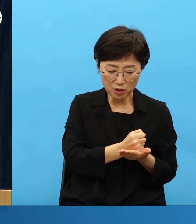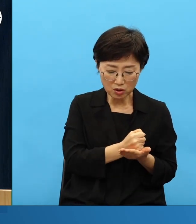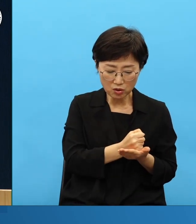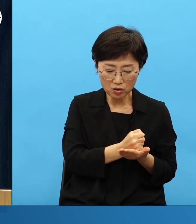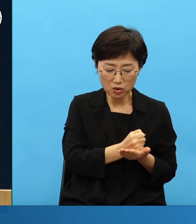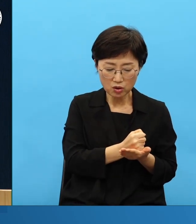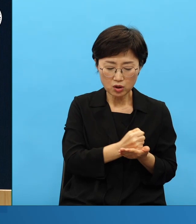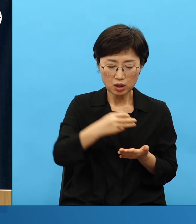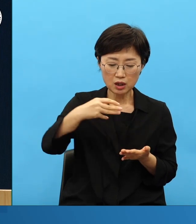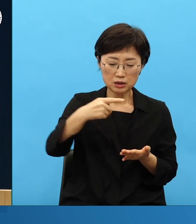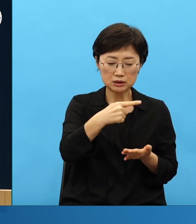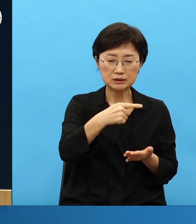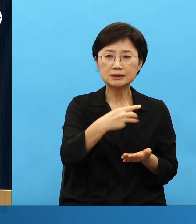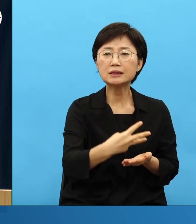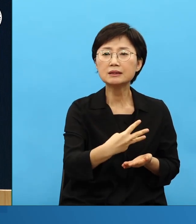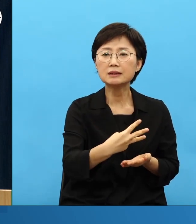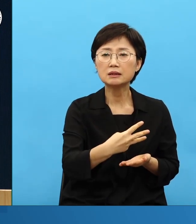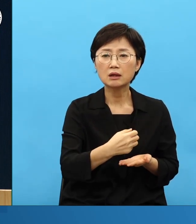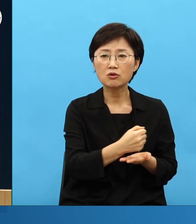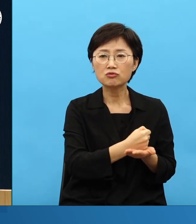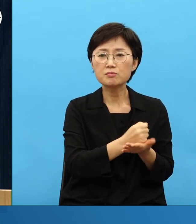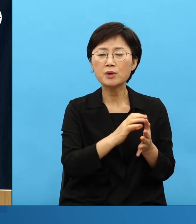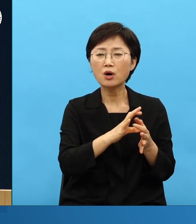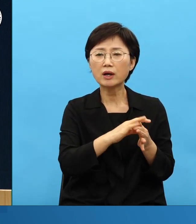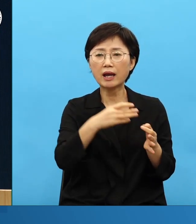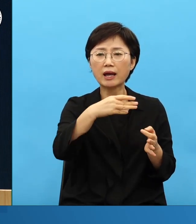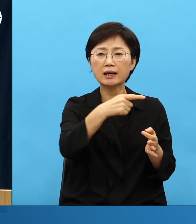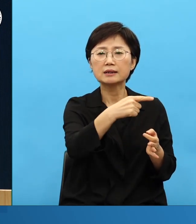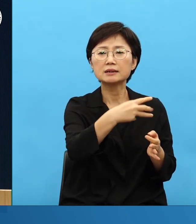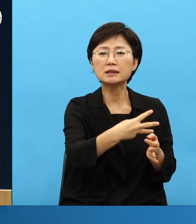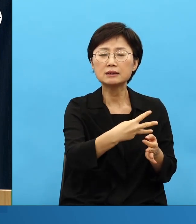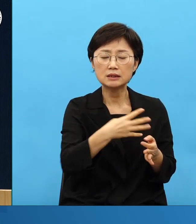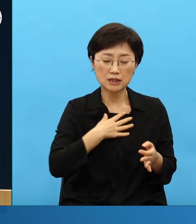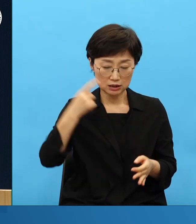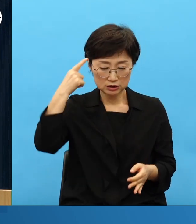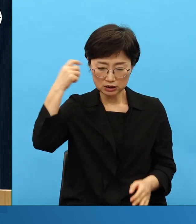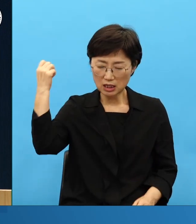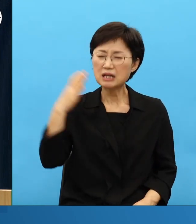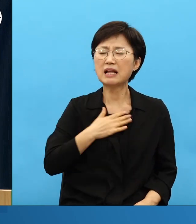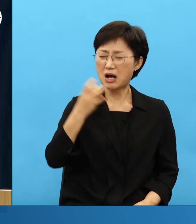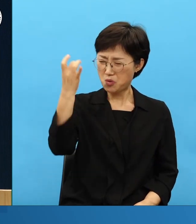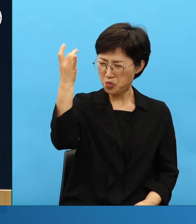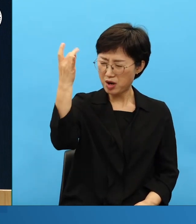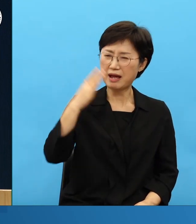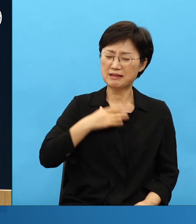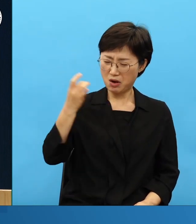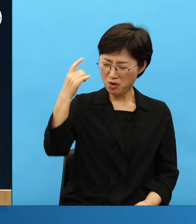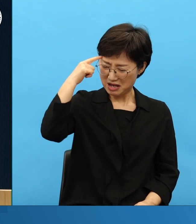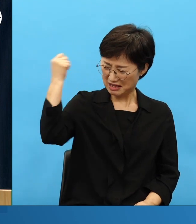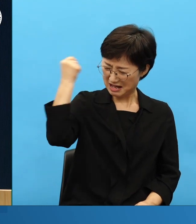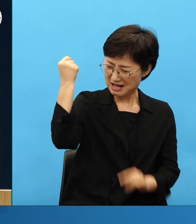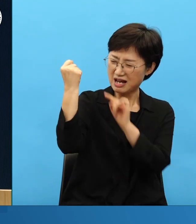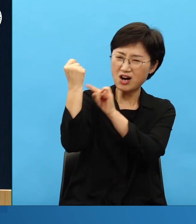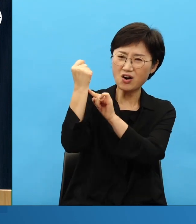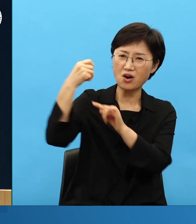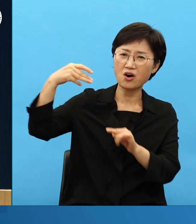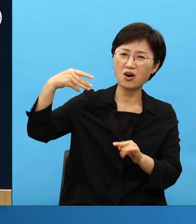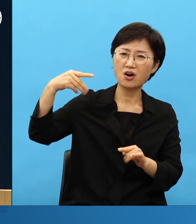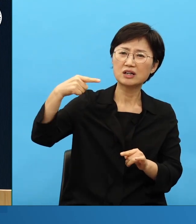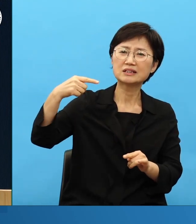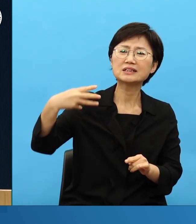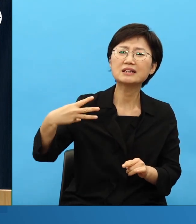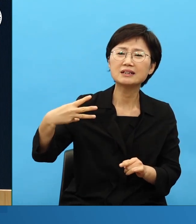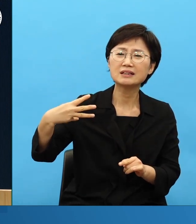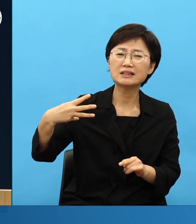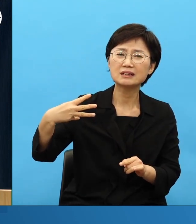confines. 병든 사람 나 병들었다 생각하지 마세요. All of you who are 틀 sick, 깨고요. don't just think, oh, I'm so sick. 여러분 가난한 사람